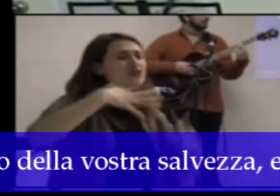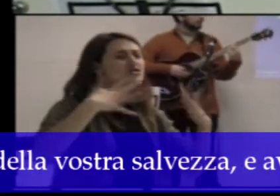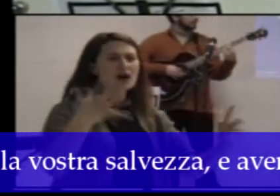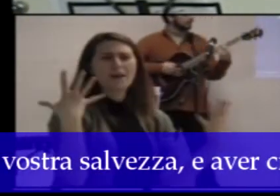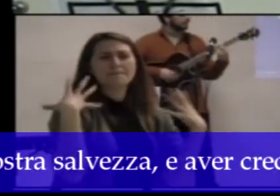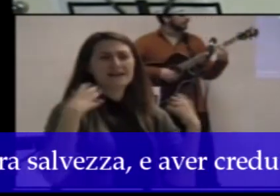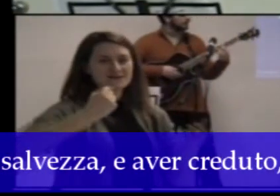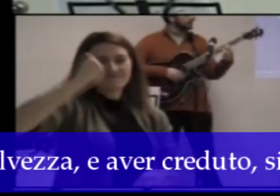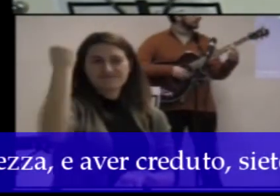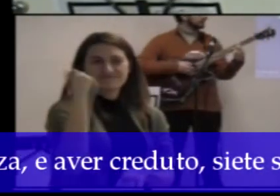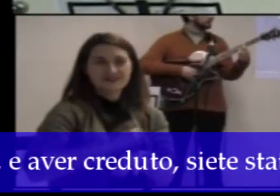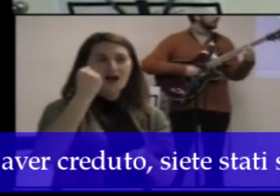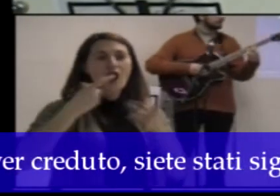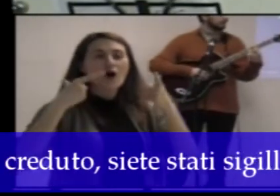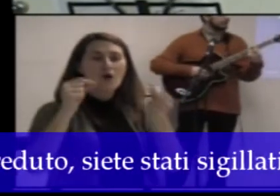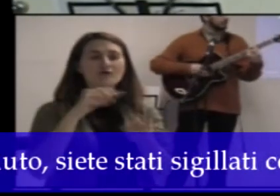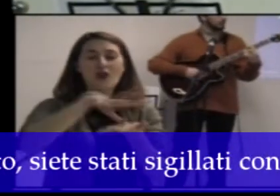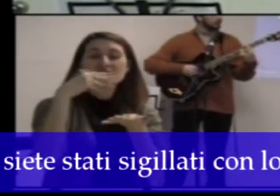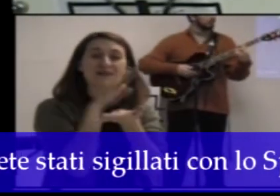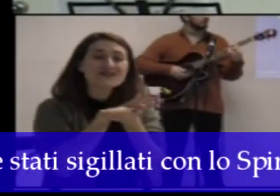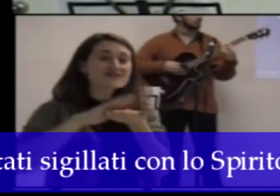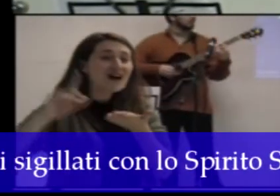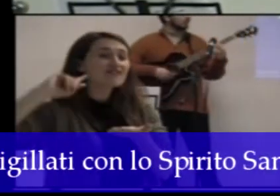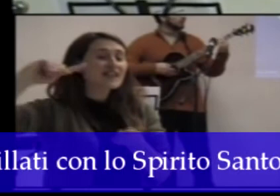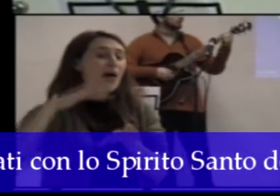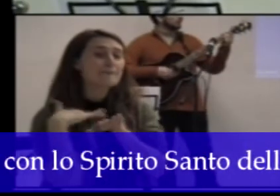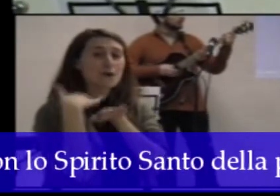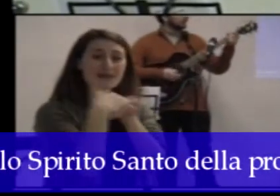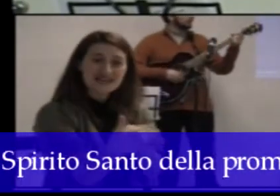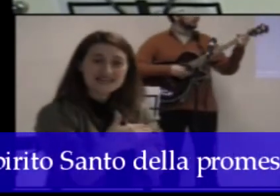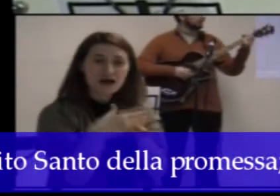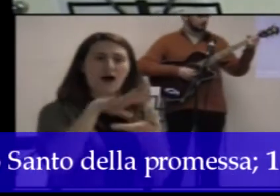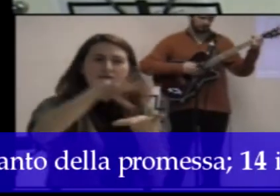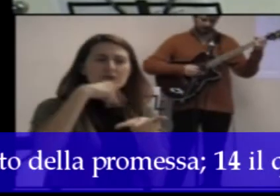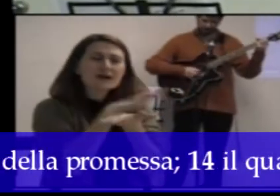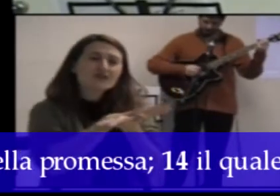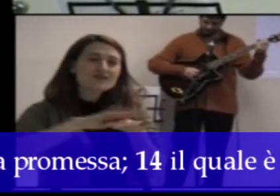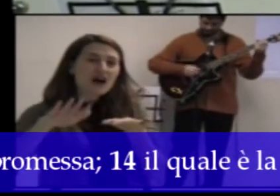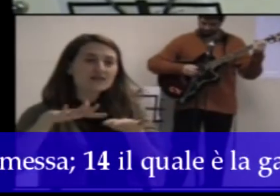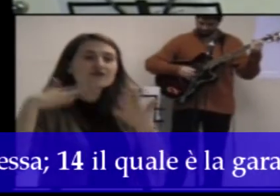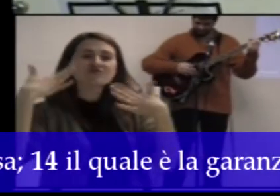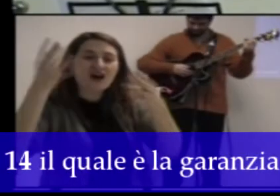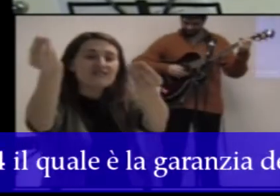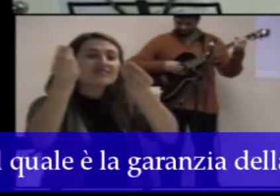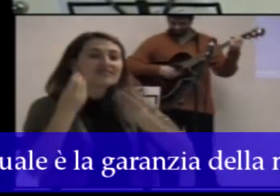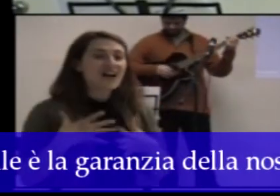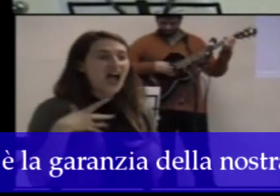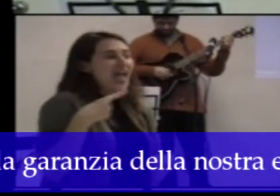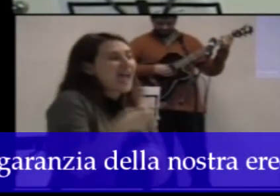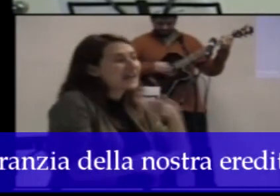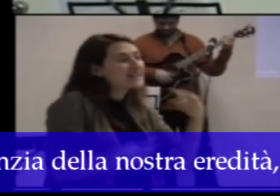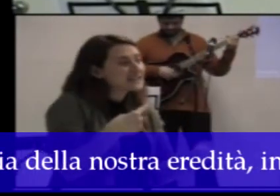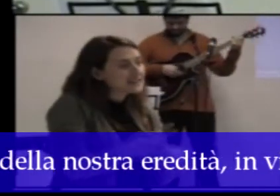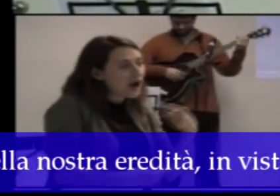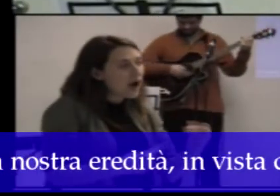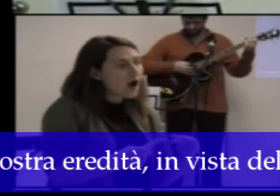lo Spirito Santo della promessa, il quale è la caparra della nostra eredità in vista della